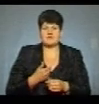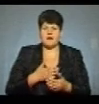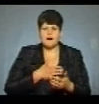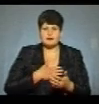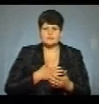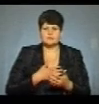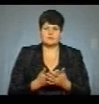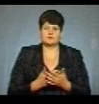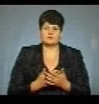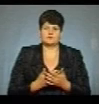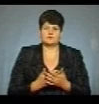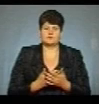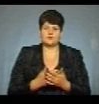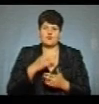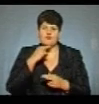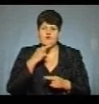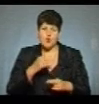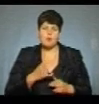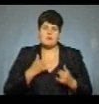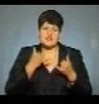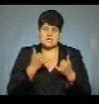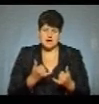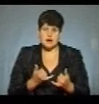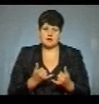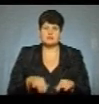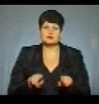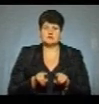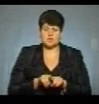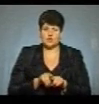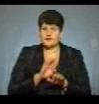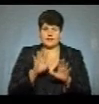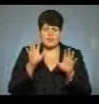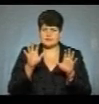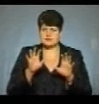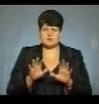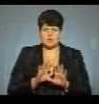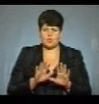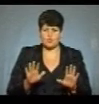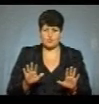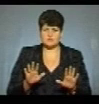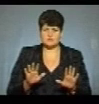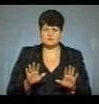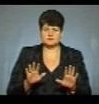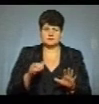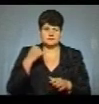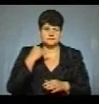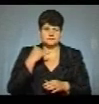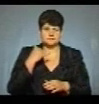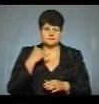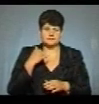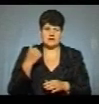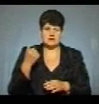активну увагу приділяли також і незаконним заправним станціям,